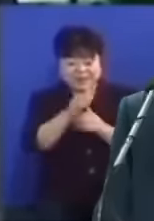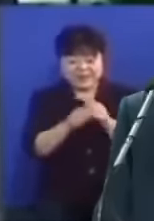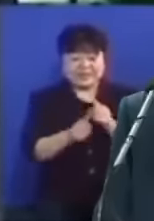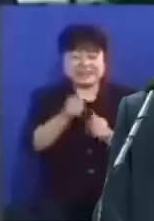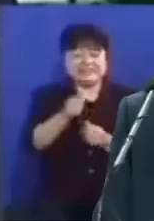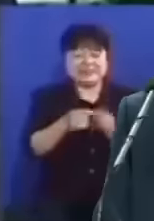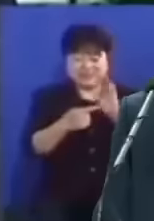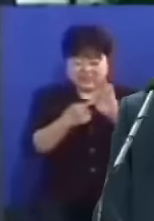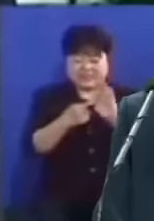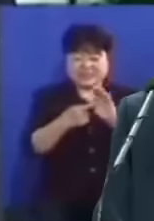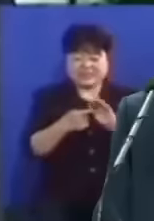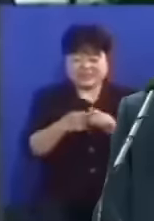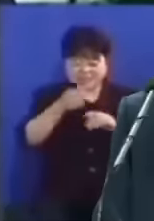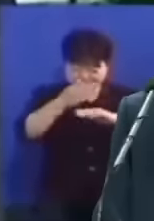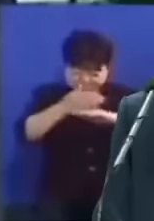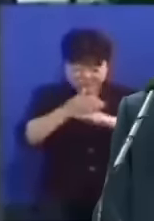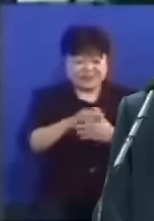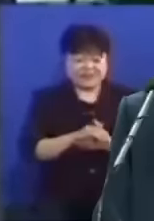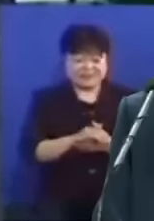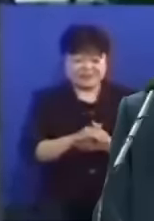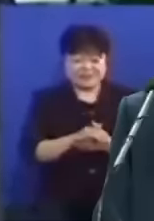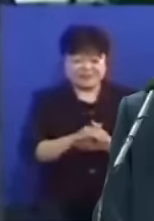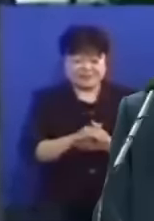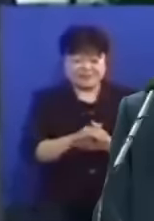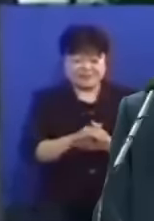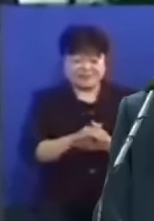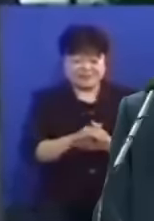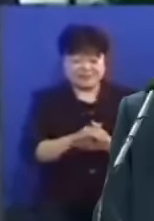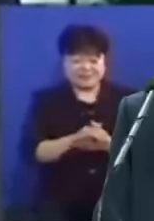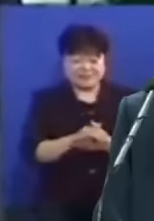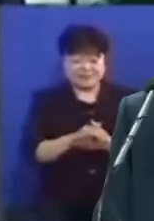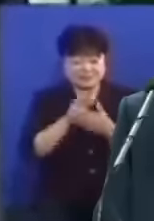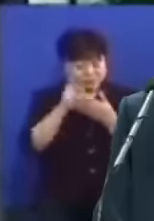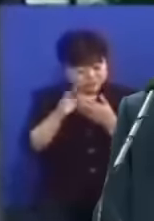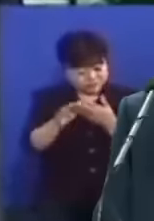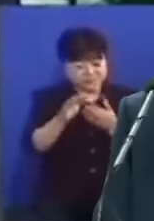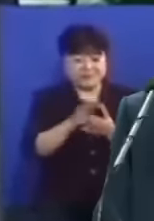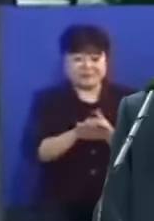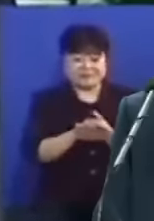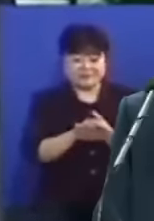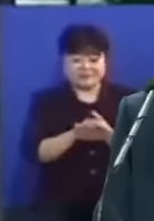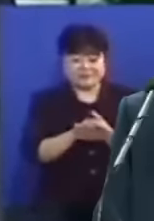하나님이 나타나지 않겠습니까? 감사합니다. 그러고 난 다음에